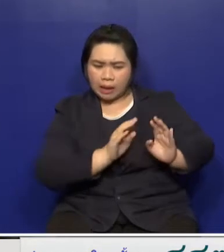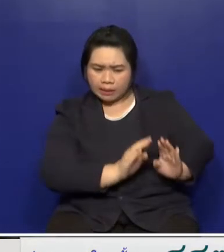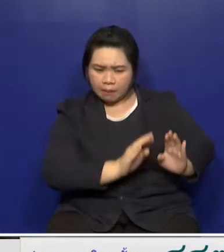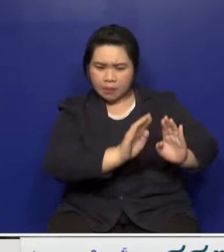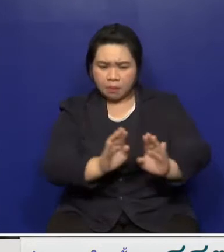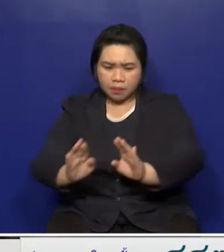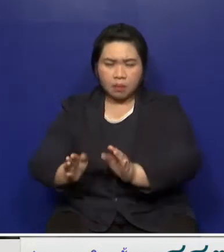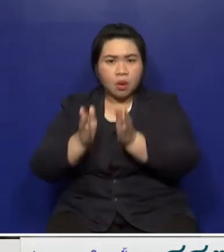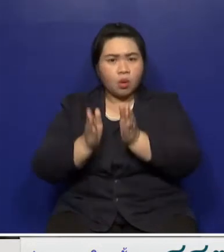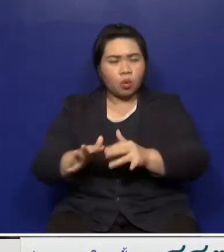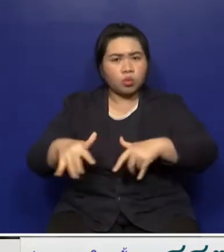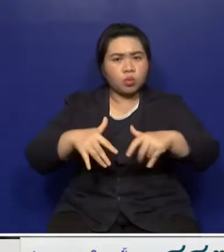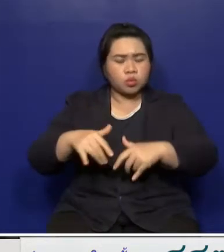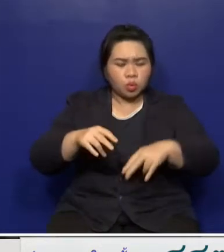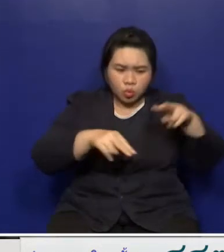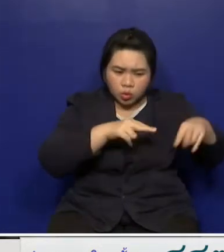ประชาชไมสามารตสอได้เลย